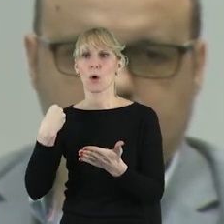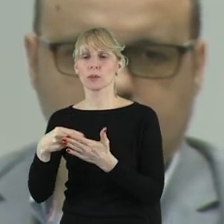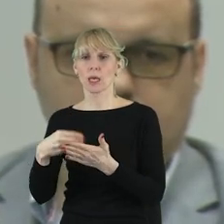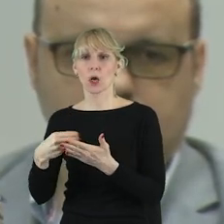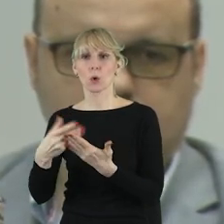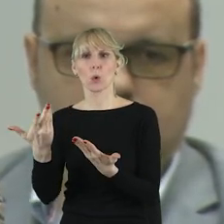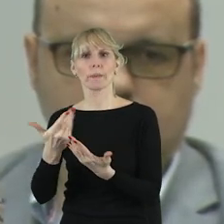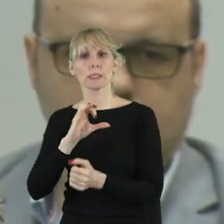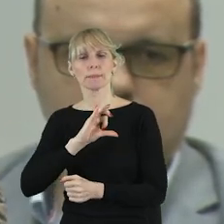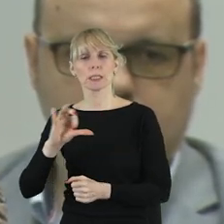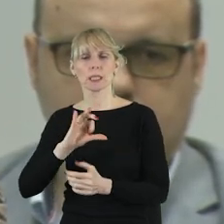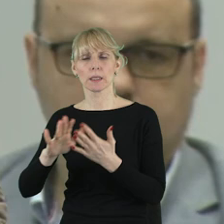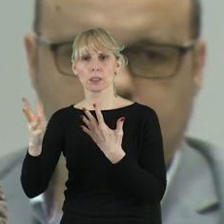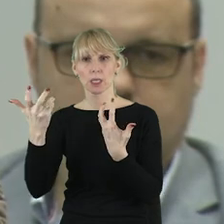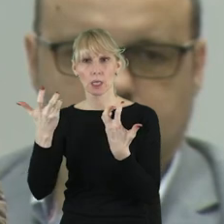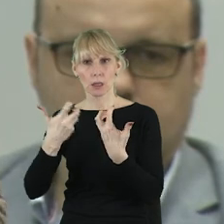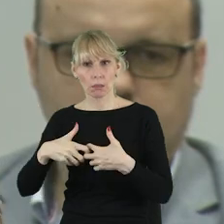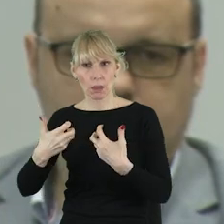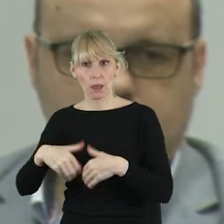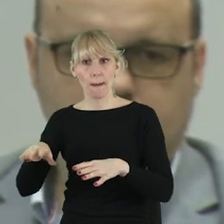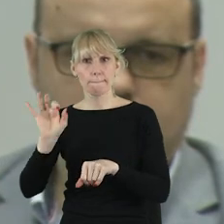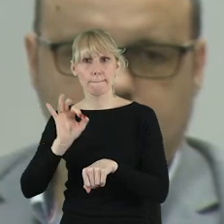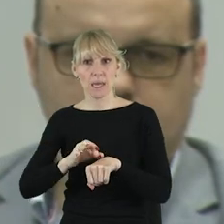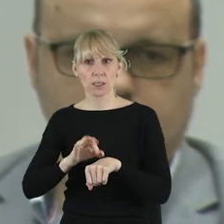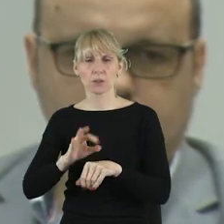jak chociażby angiografu.